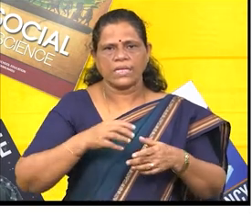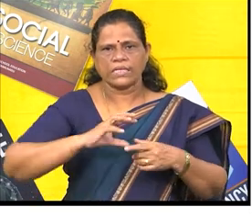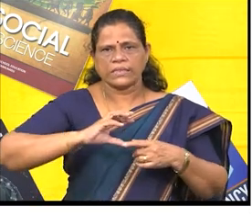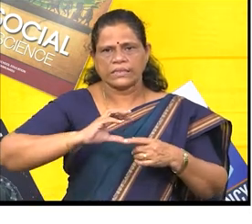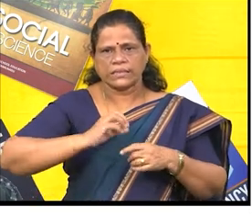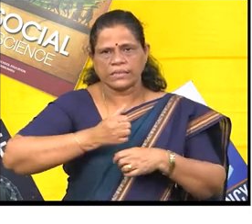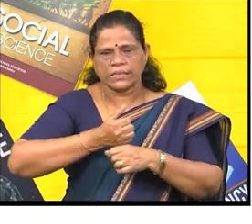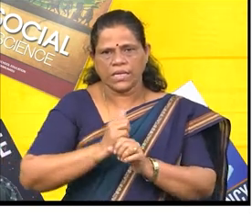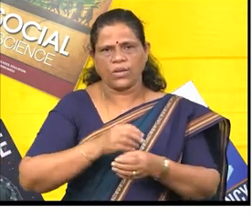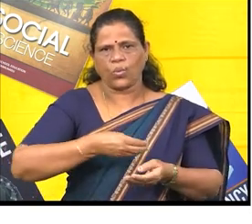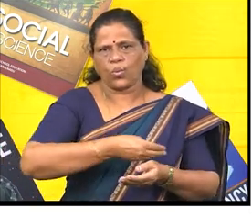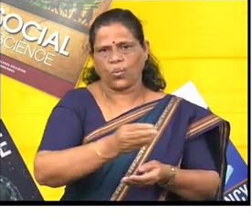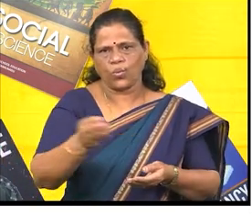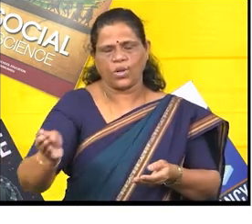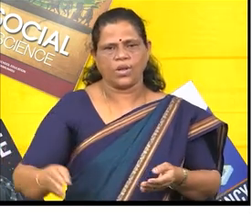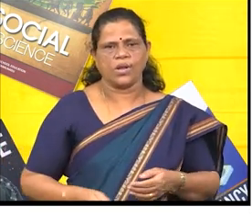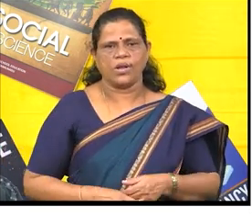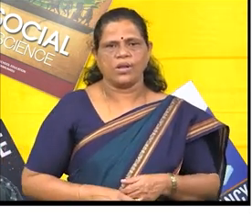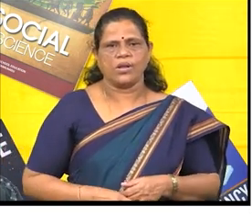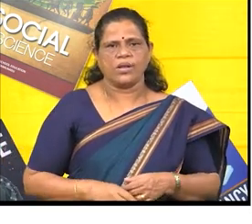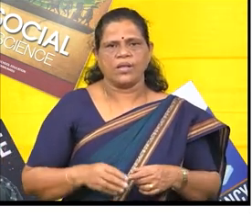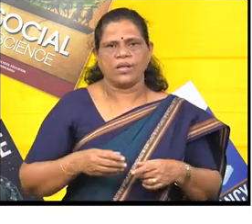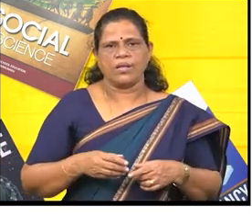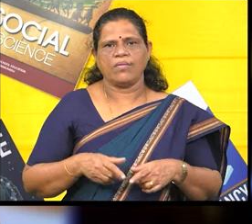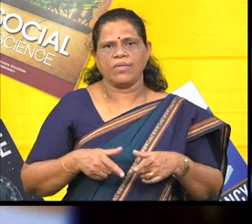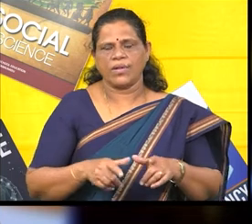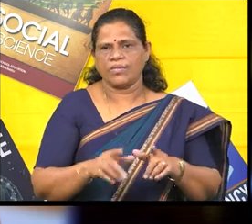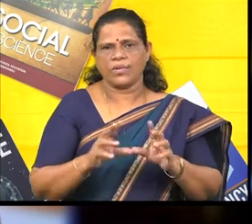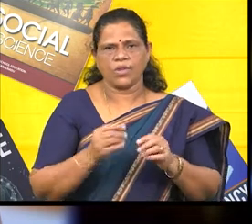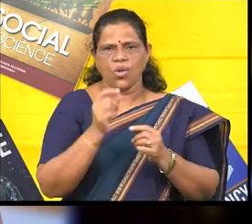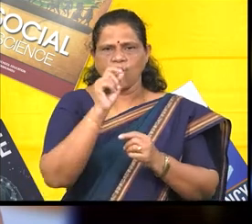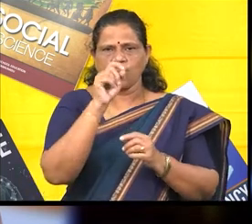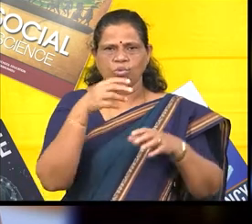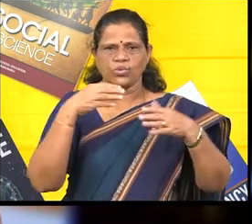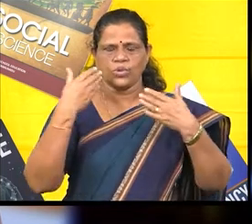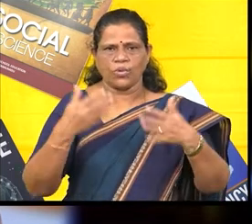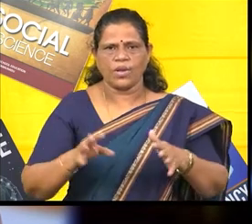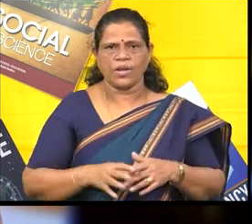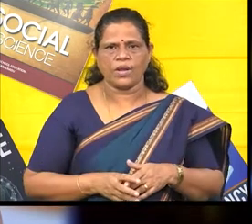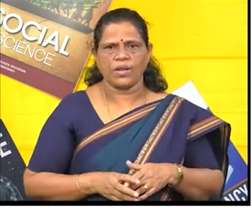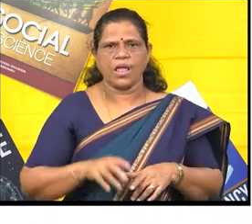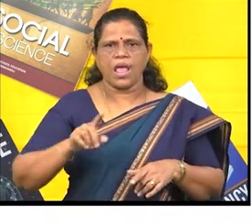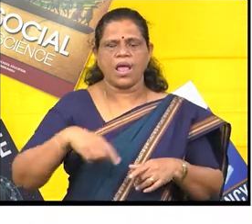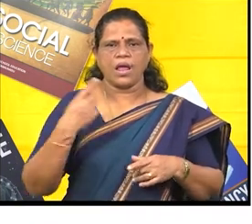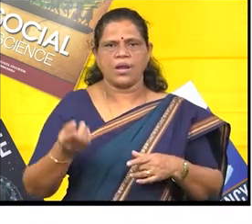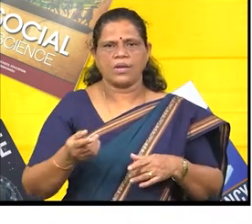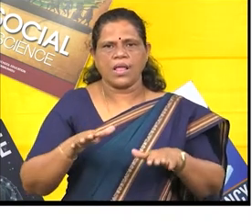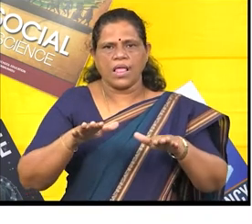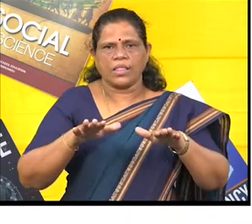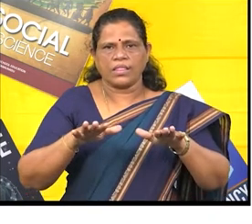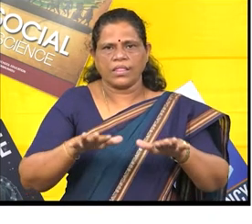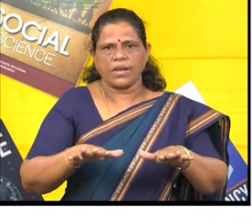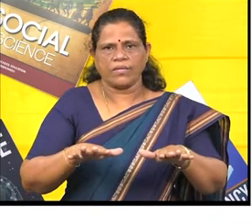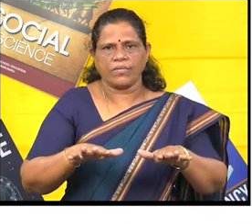இவற்றெல்லாமா வேதிப்பொருட்கள் அடங்கியது தான். வேதிப்பொருட்கள் அல்லாது வேளாண் வேதியியல் எதுவும் இல்லை. பூச்சிக்கொல்லிகள். பிறகு